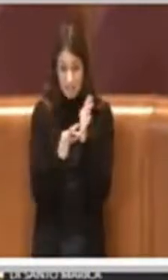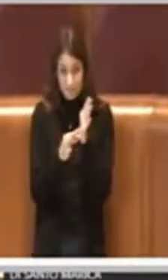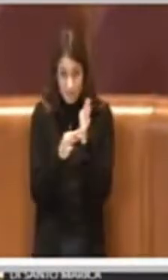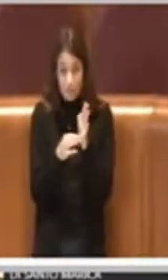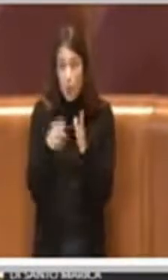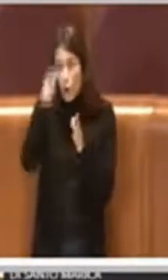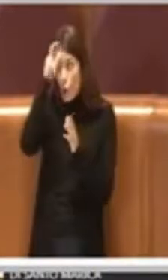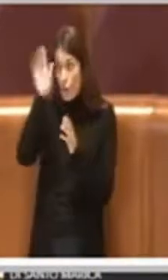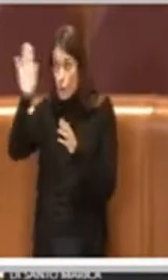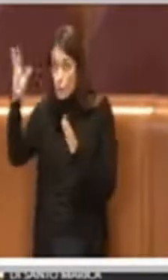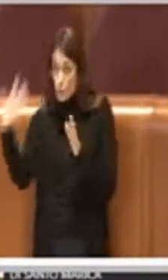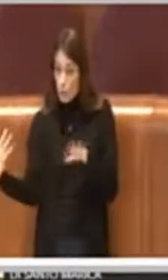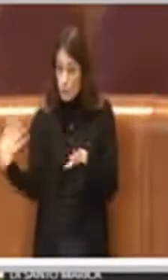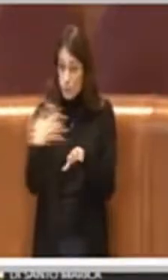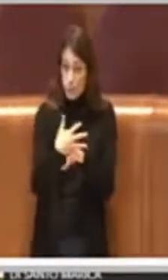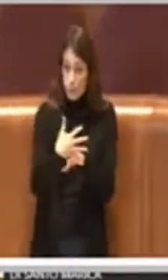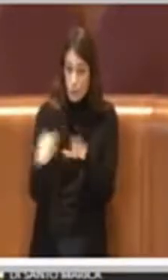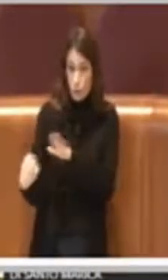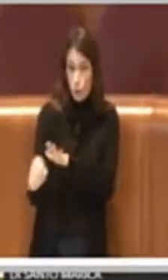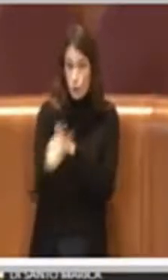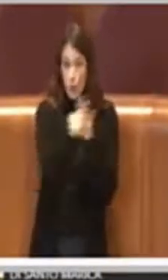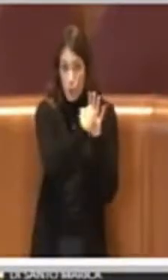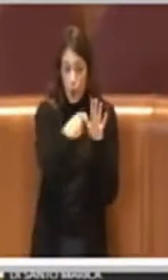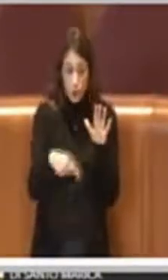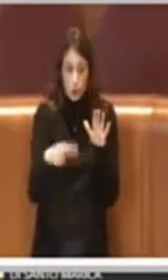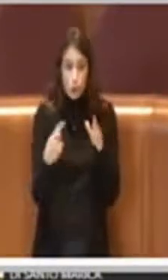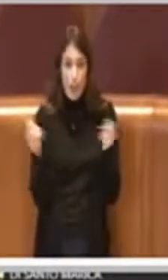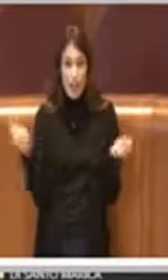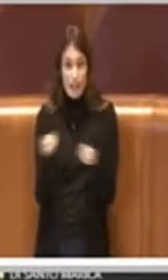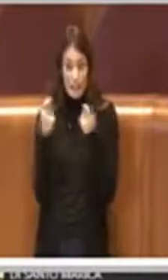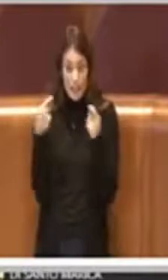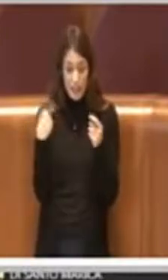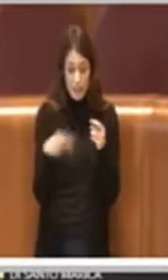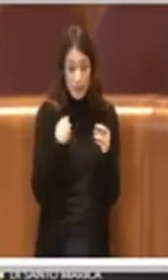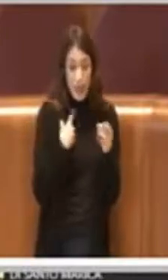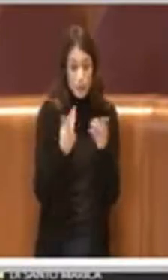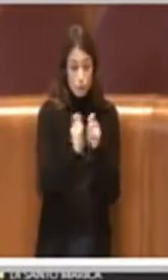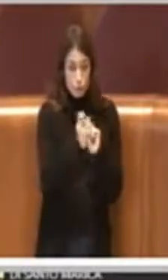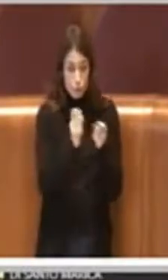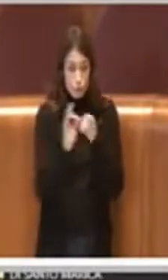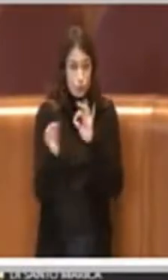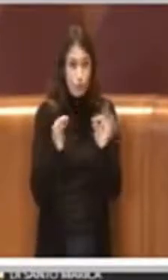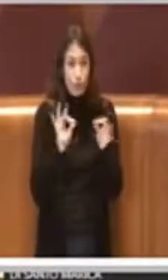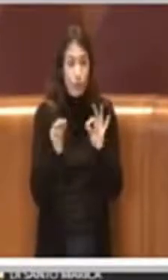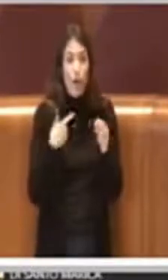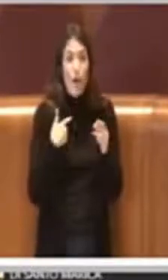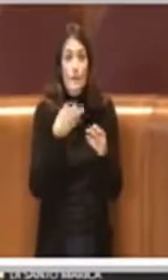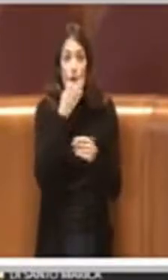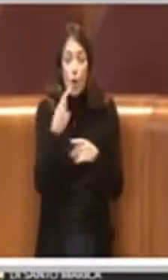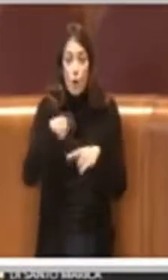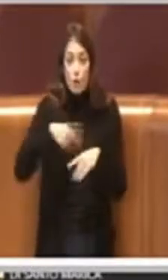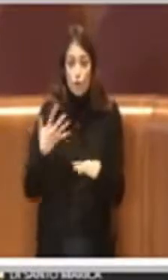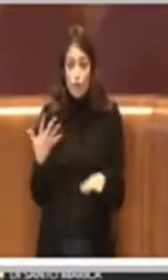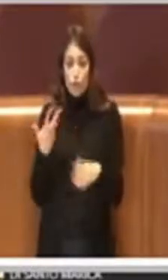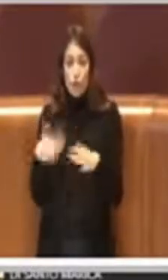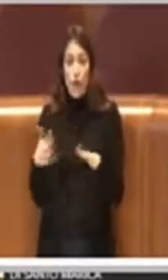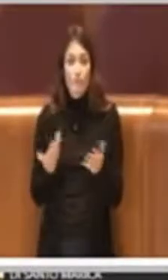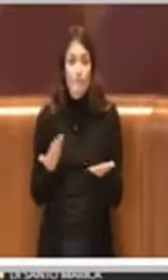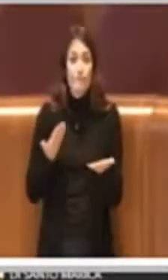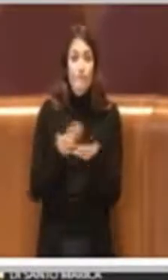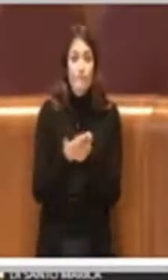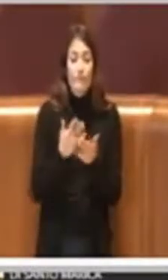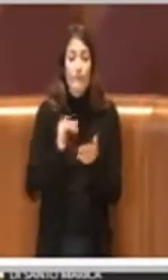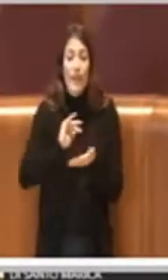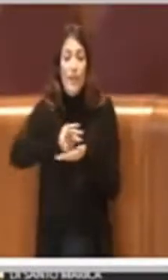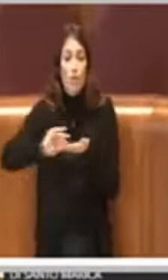governo aveva portato a supporto dell'iniziativa. Quindi noi avevamo già inserito da maggio l'esonero della COSAP, poi è intervenuta